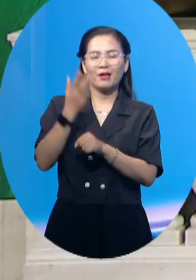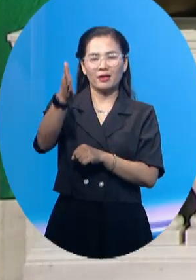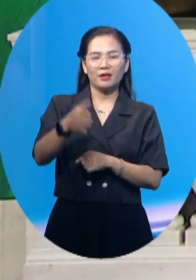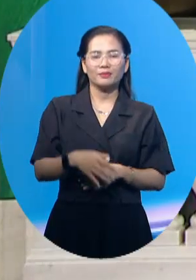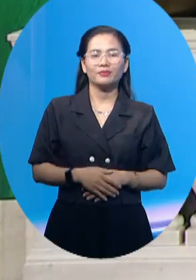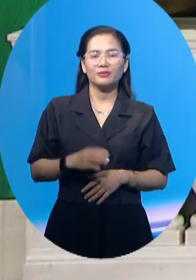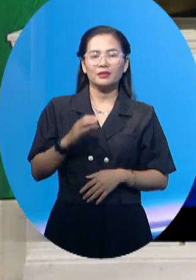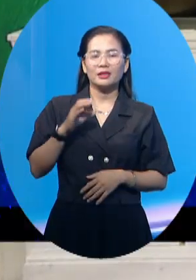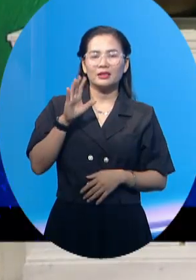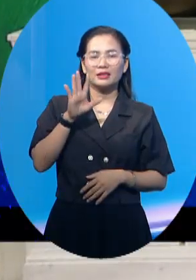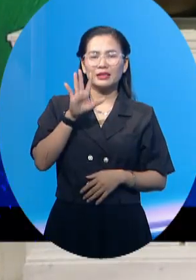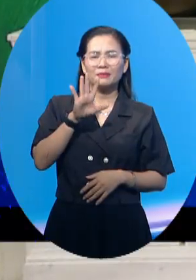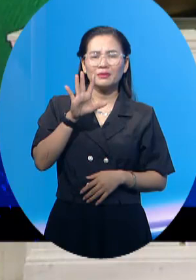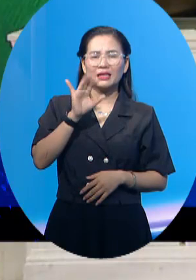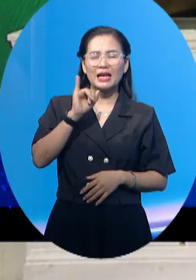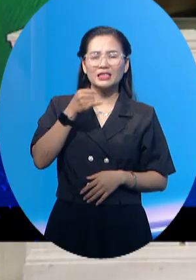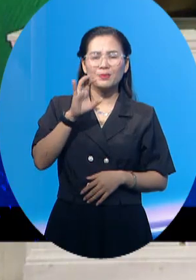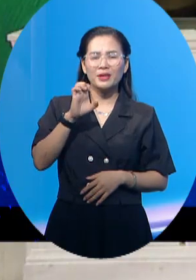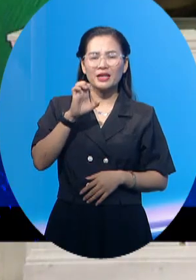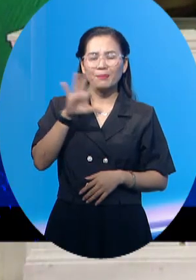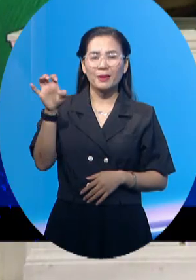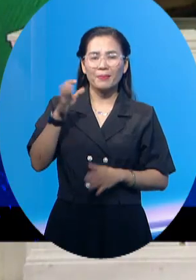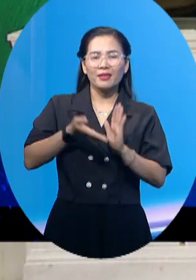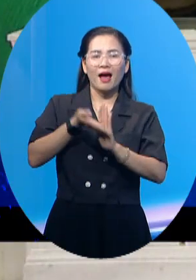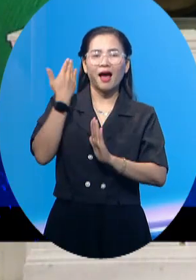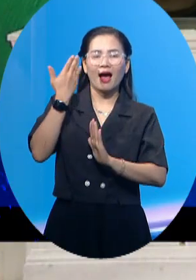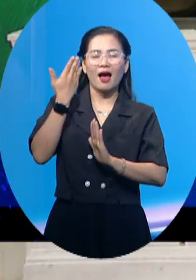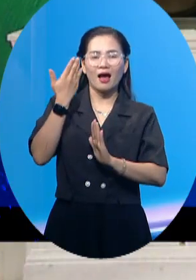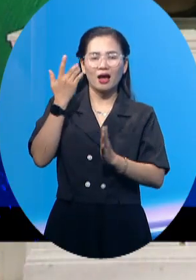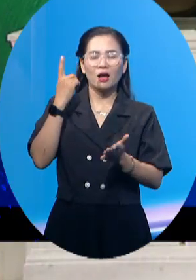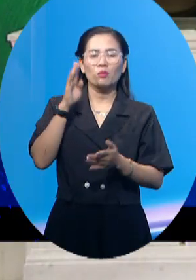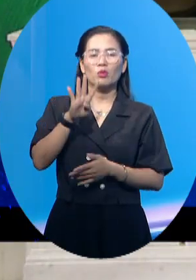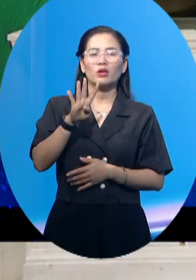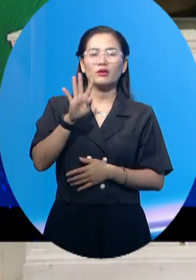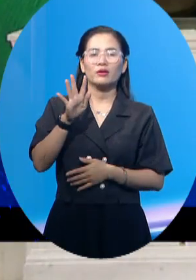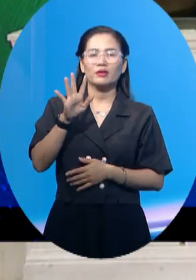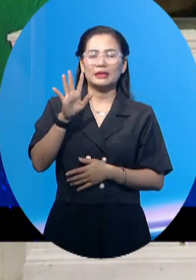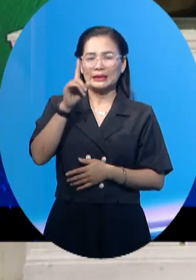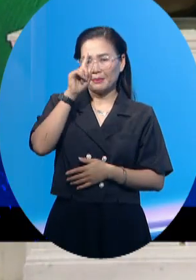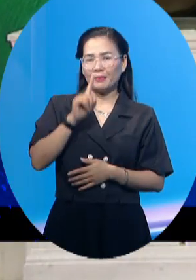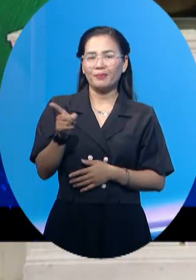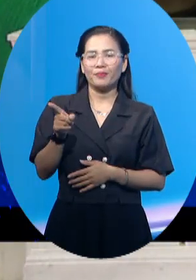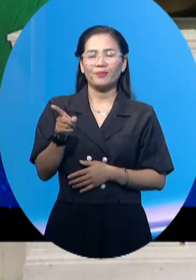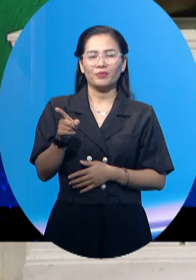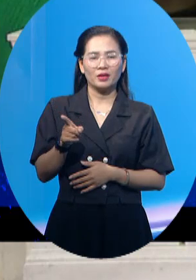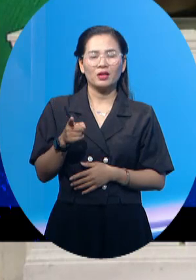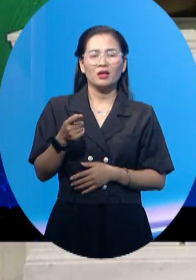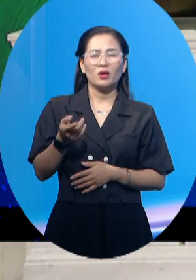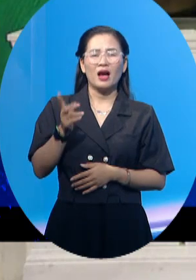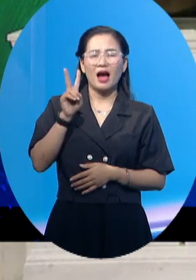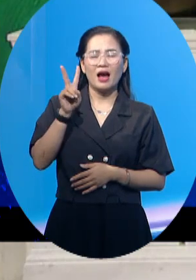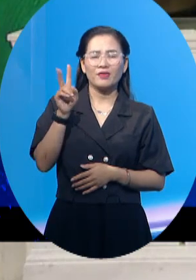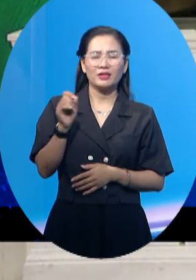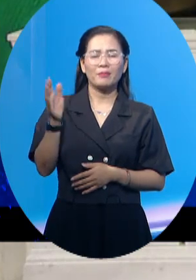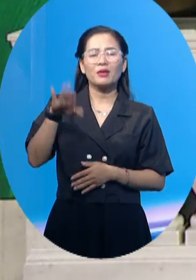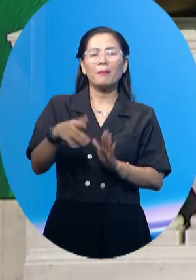Chỉ số S&P 500 tăng 0,26%, kết thúc ở 4.719,55 điểm. Con số này vẫn thấp hơn gần